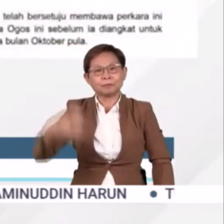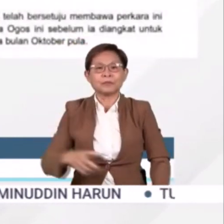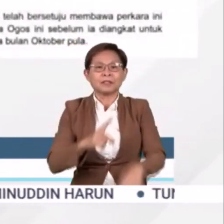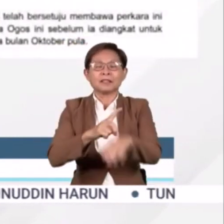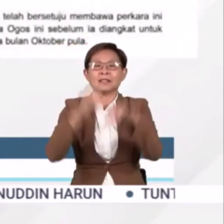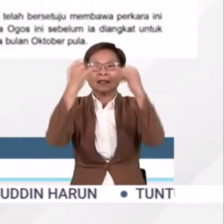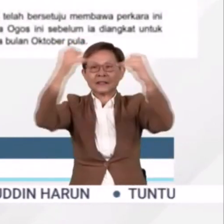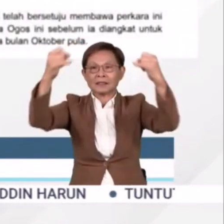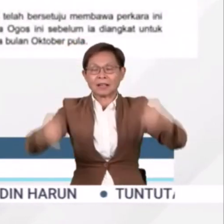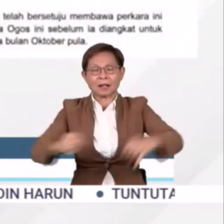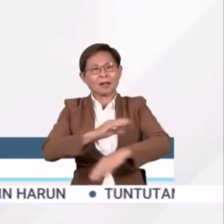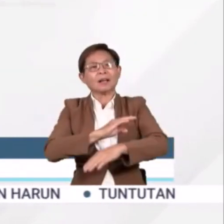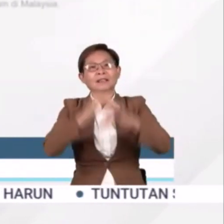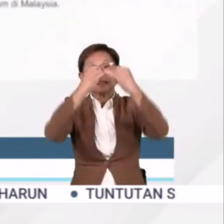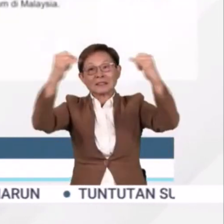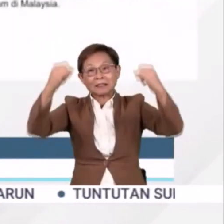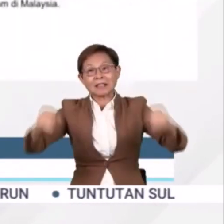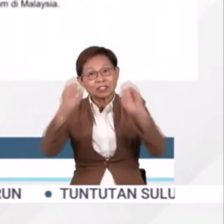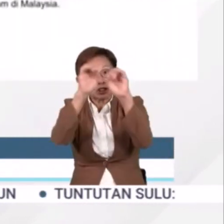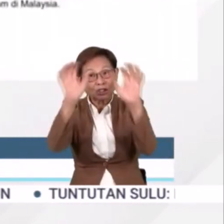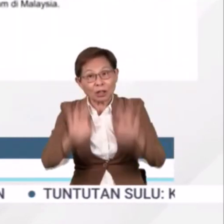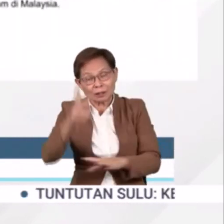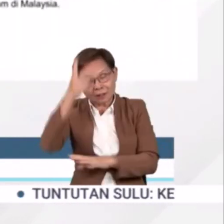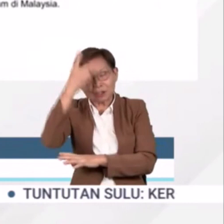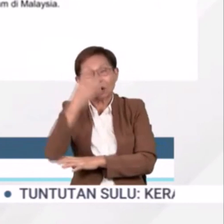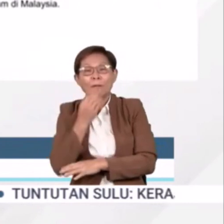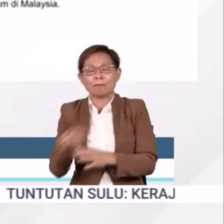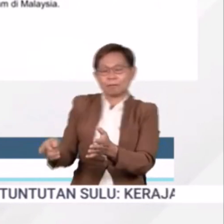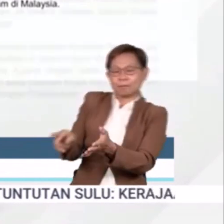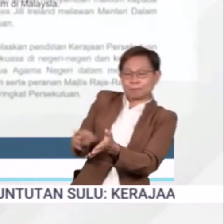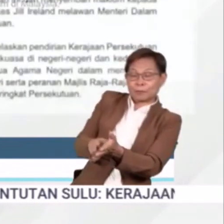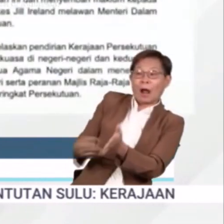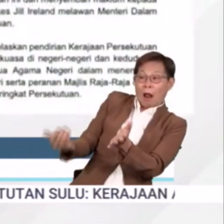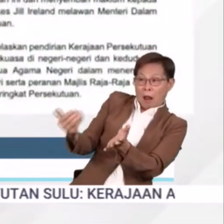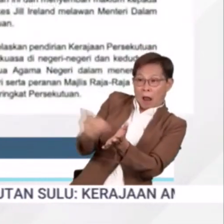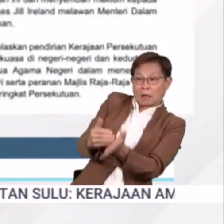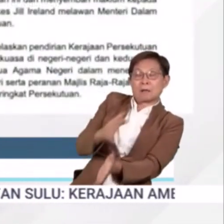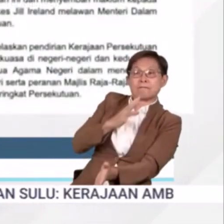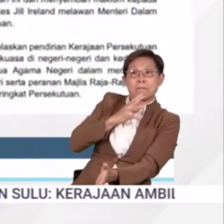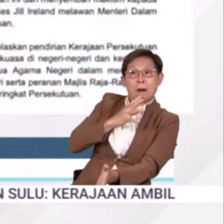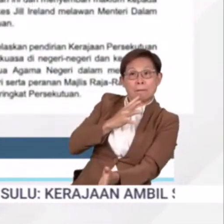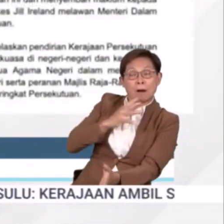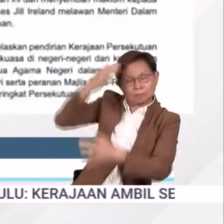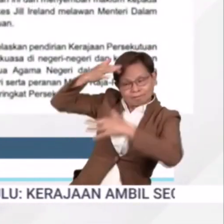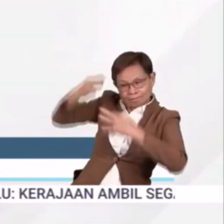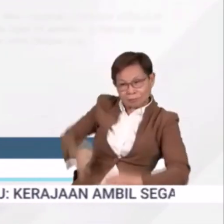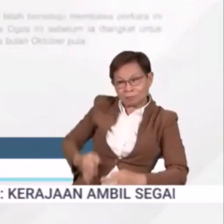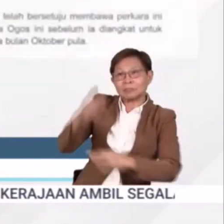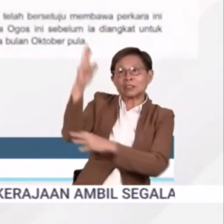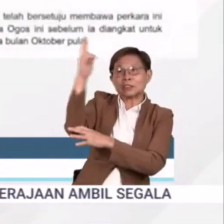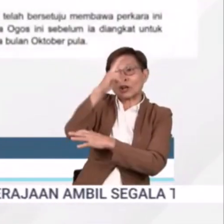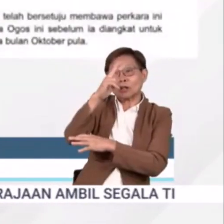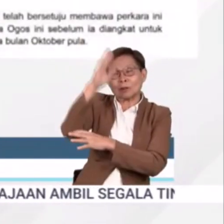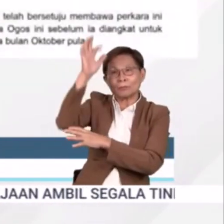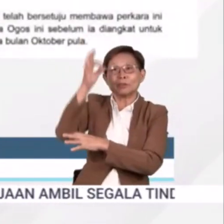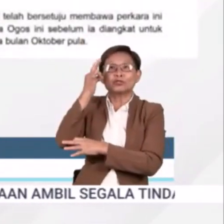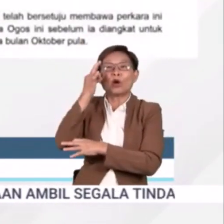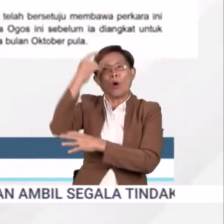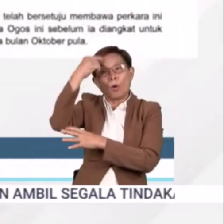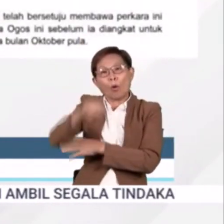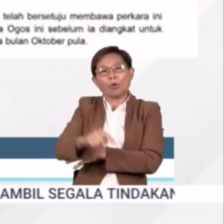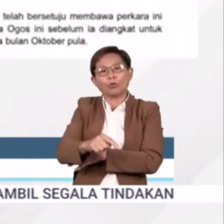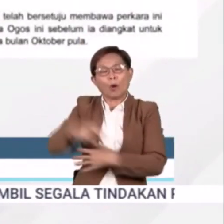di istana Bukit Khayangan Datu Sri anuan Rezeki kenyataan sekali lagi menegaskan pendirian kerajaan persekutuan untuk